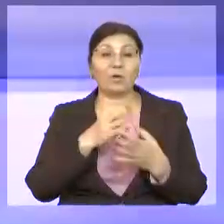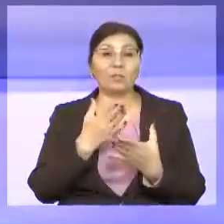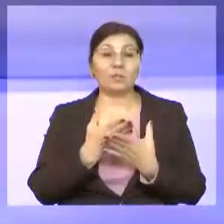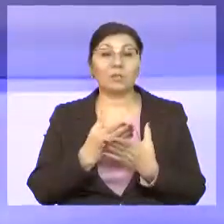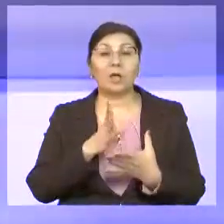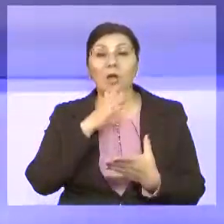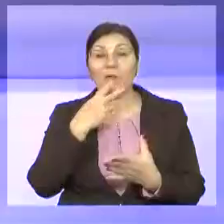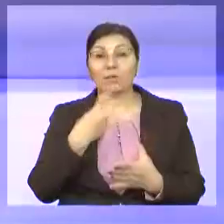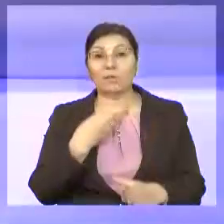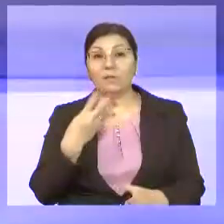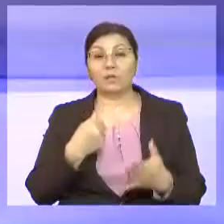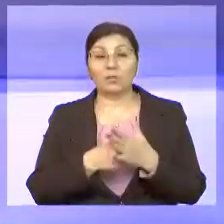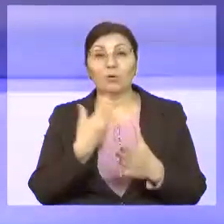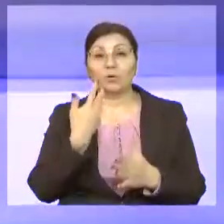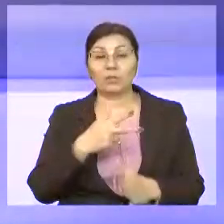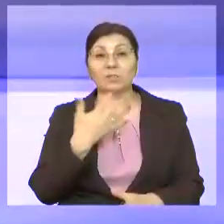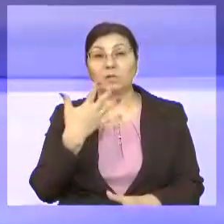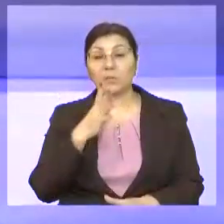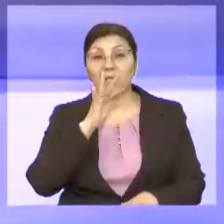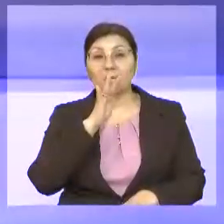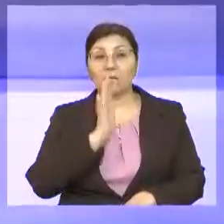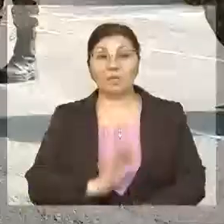от 24 до 35 лет.